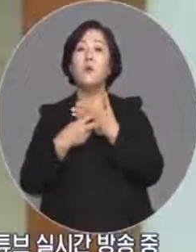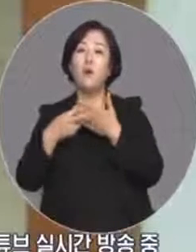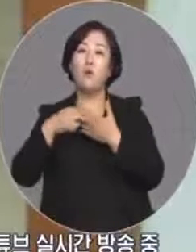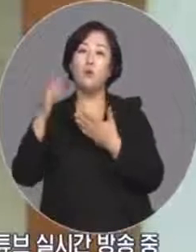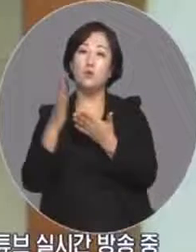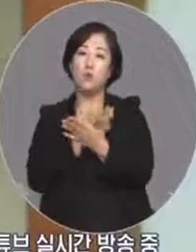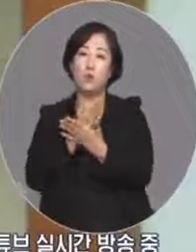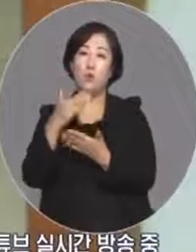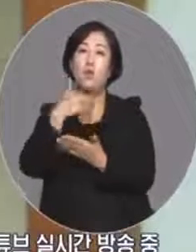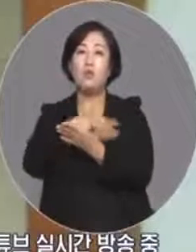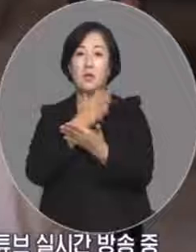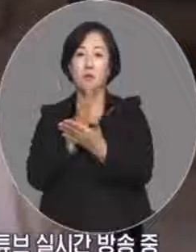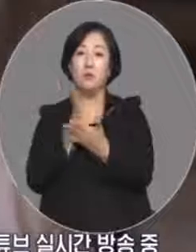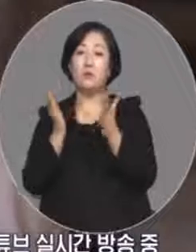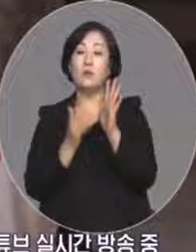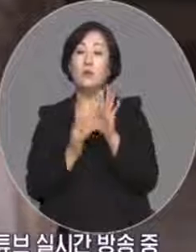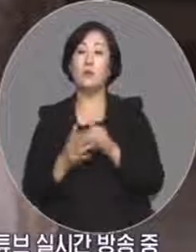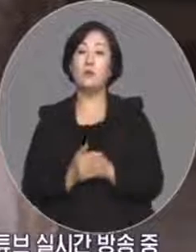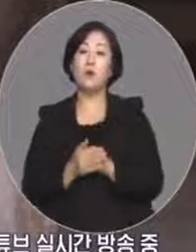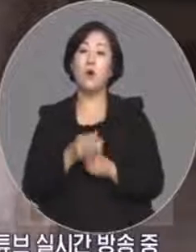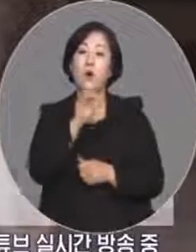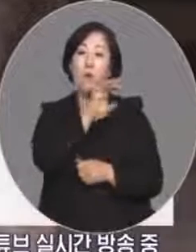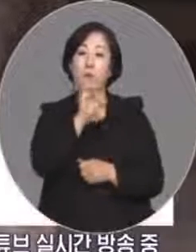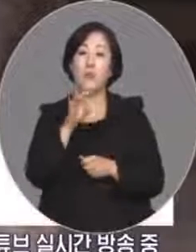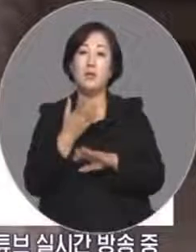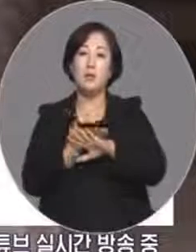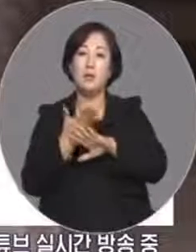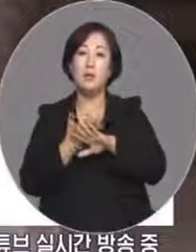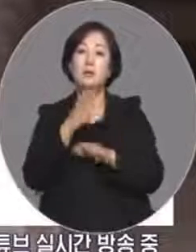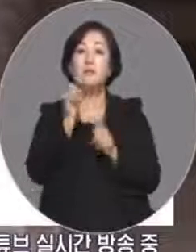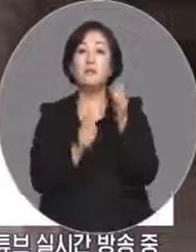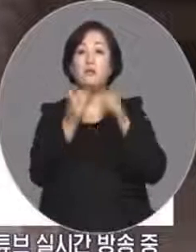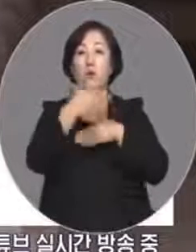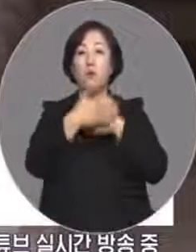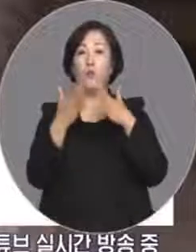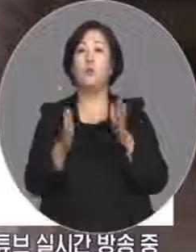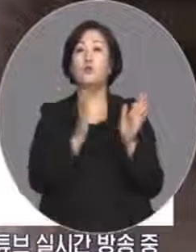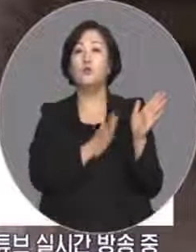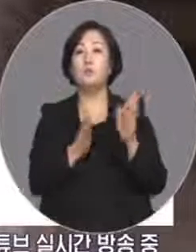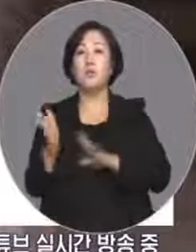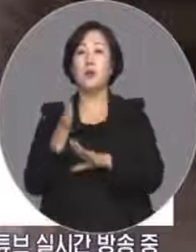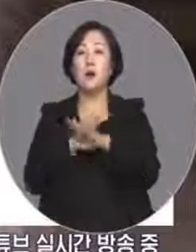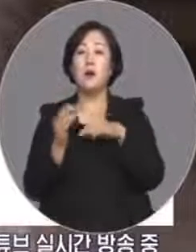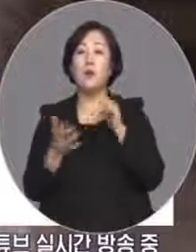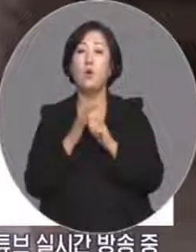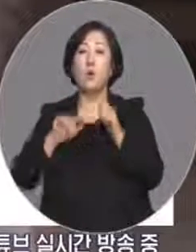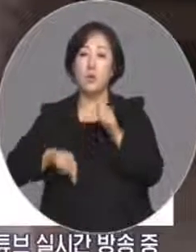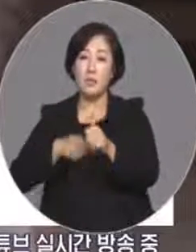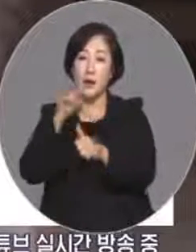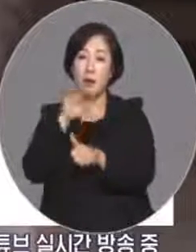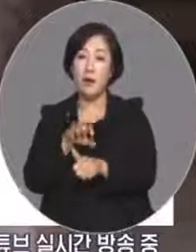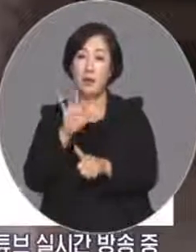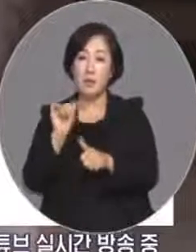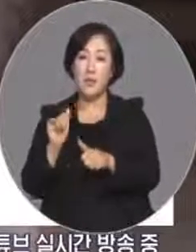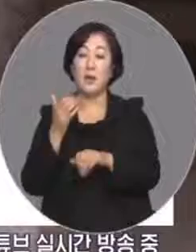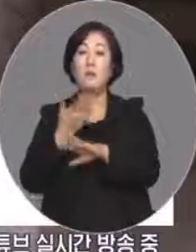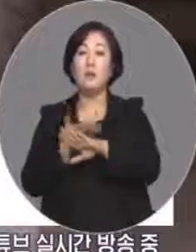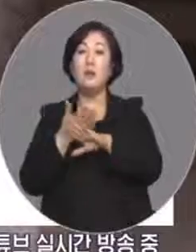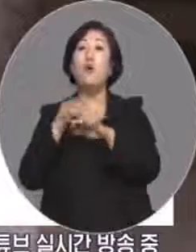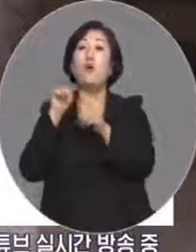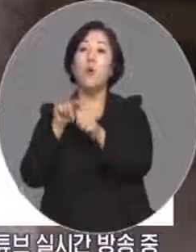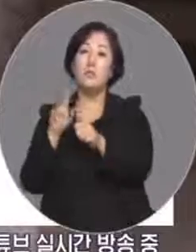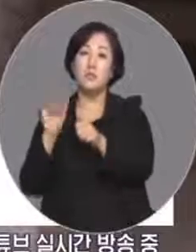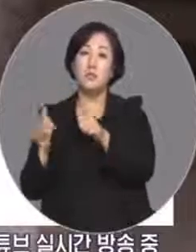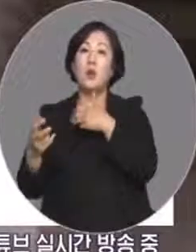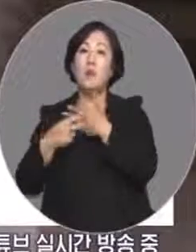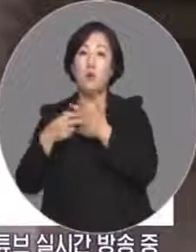등으로 달라집니다. 각두 개씩의 별도 시험실 마련하였고, 자가격리자를 위한 별도 시험장, 확진자를